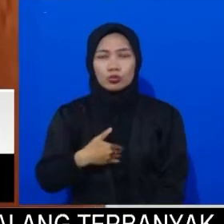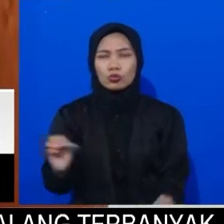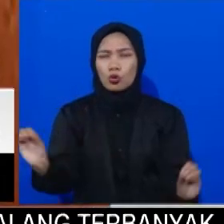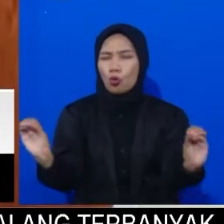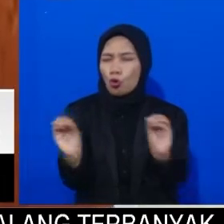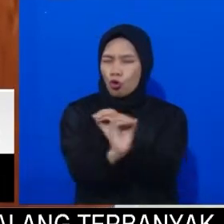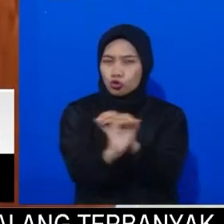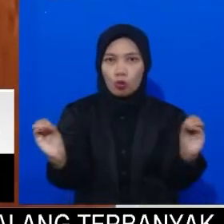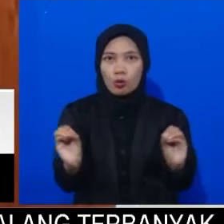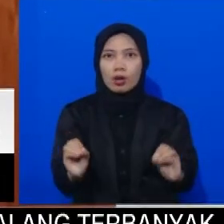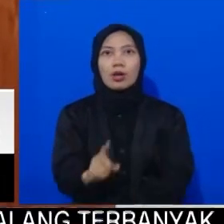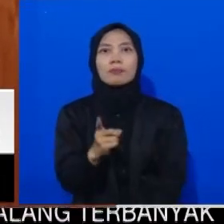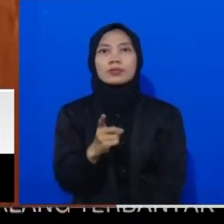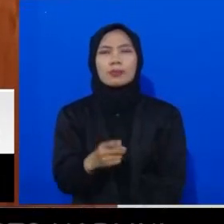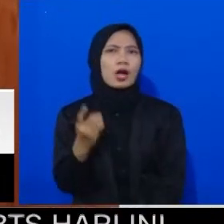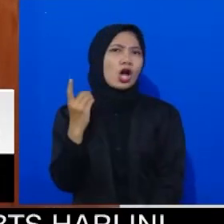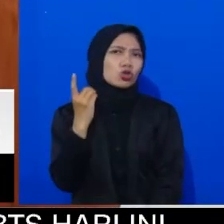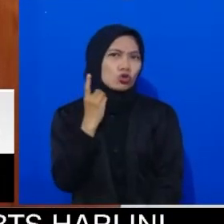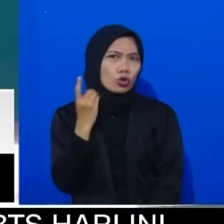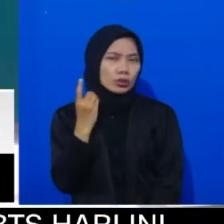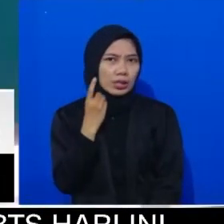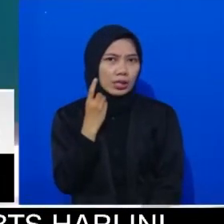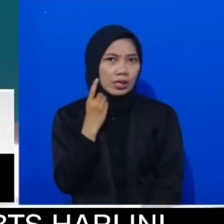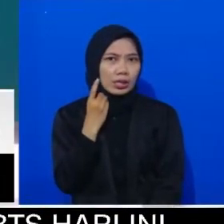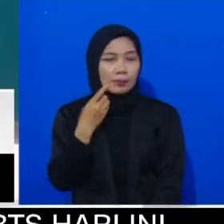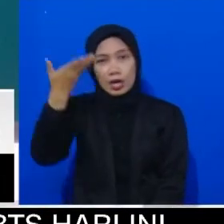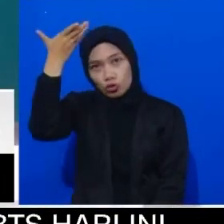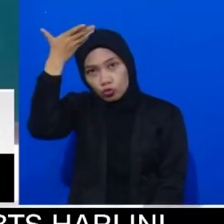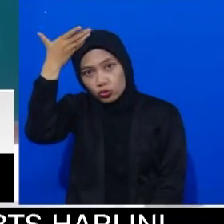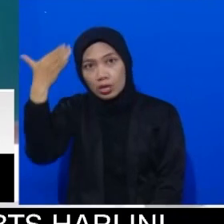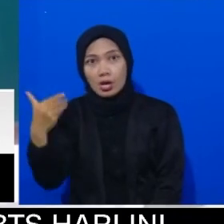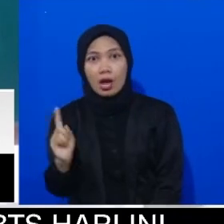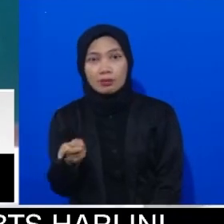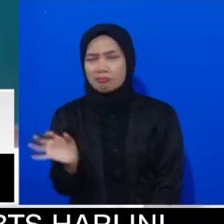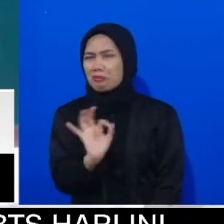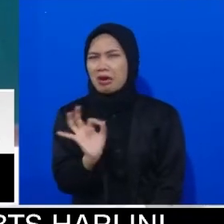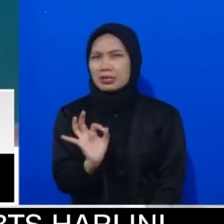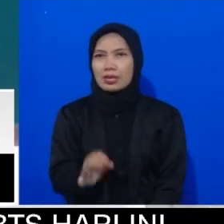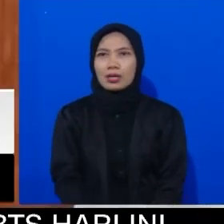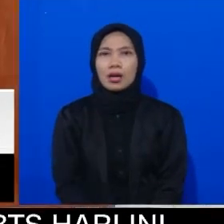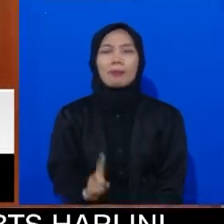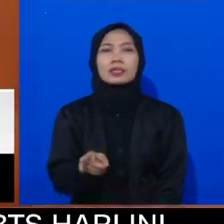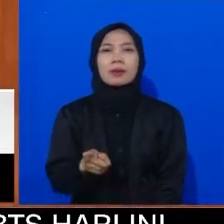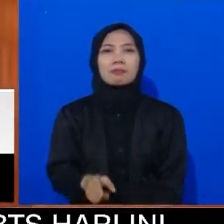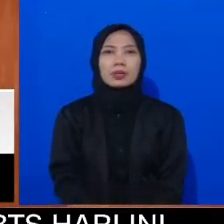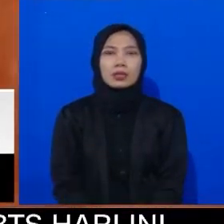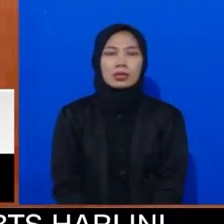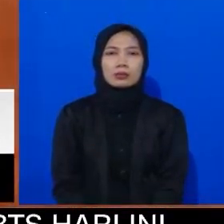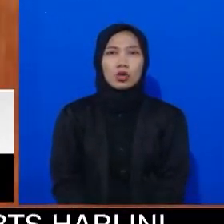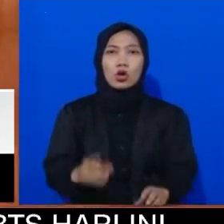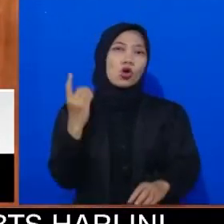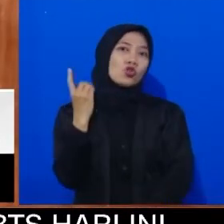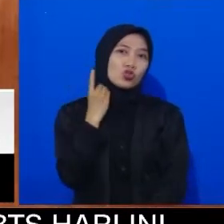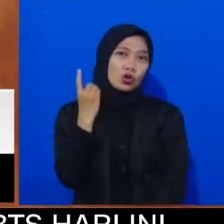ada tenaga kesehatan yang berjaga, baik dokter maupun perawat. Dan terganggunya pelayanan kesehatan ini merupakan imbas dari aksi mogok kerja